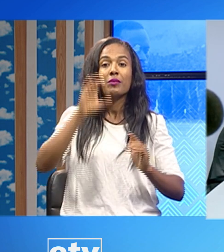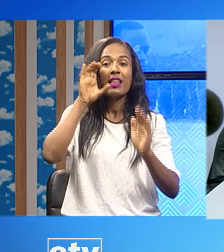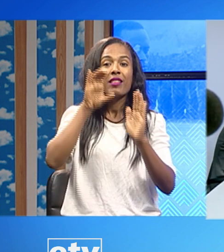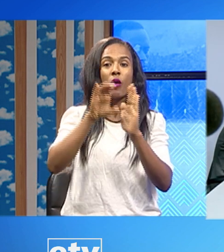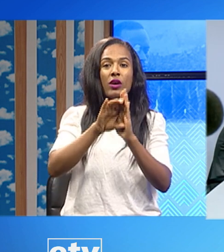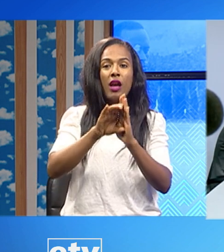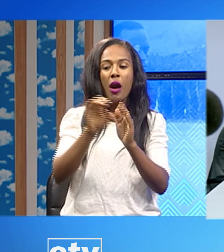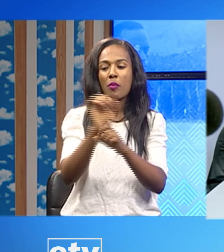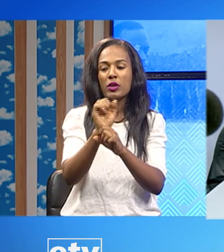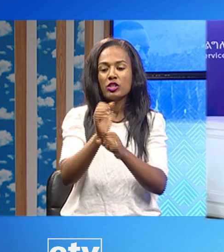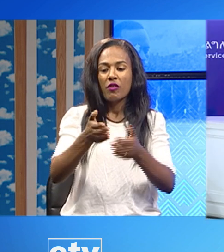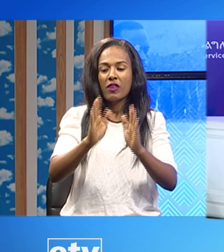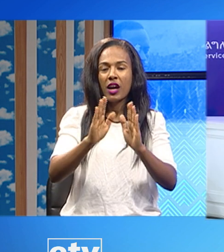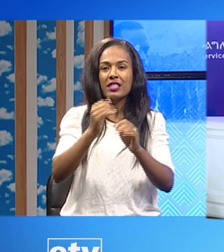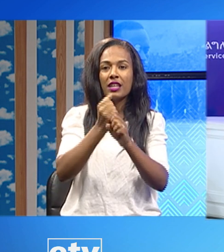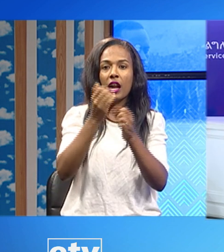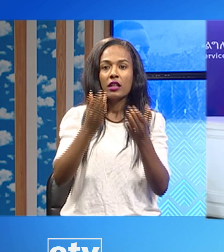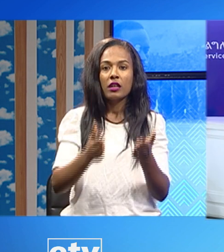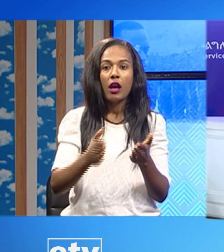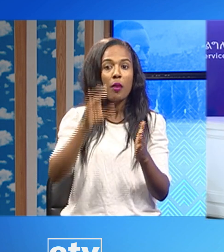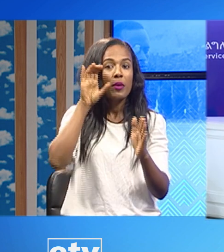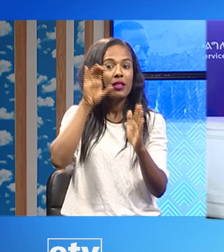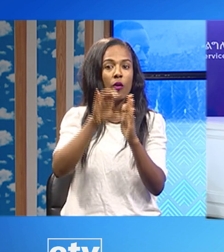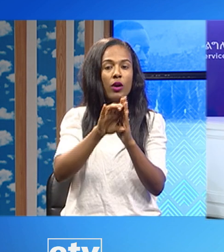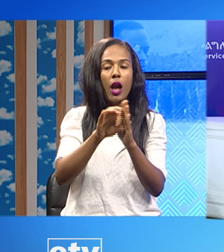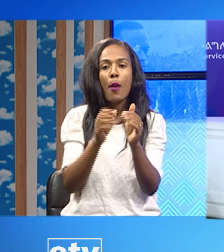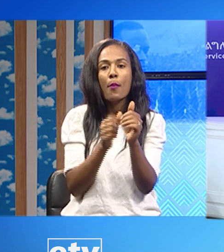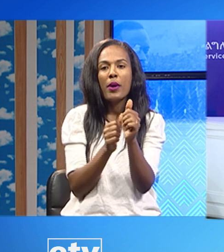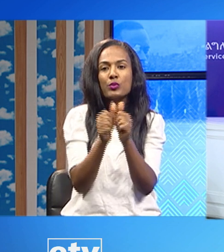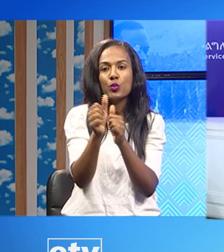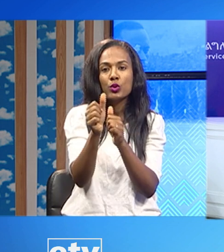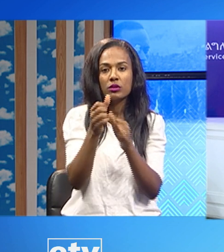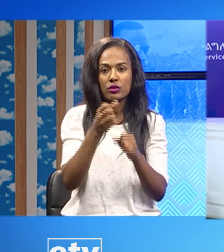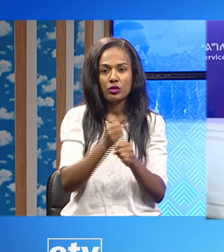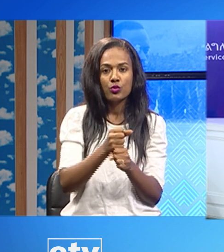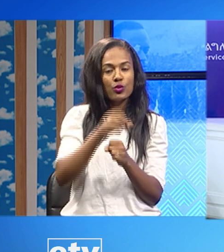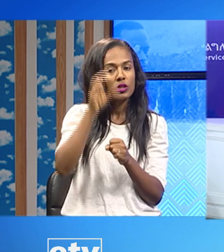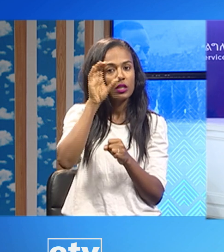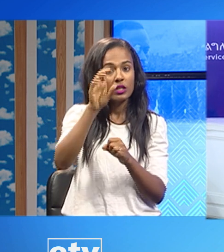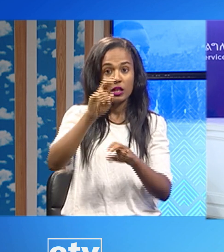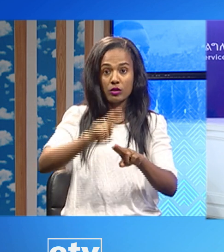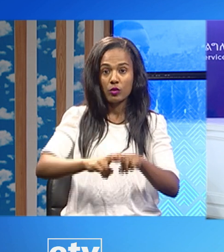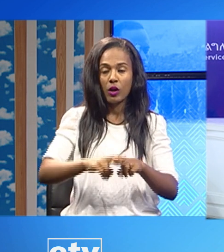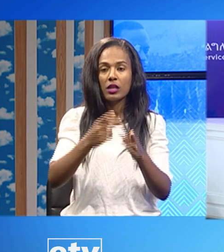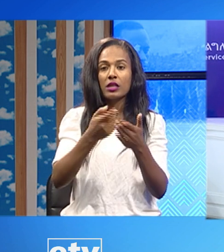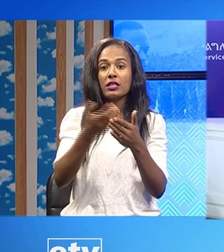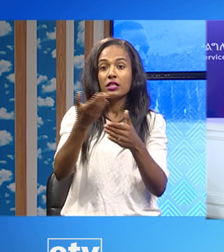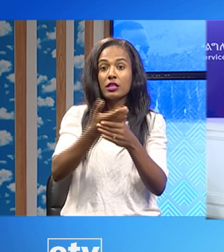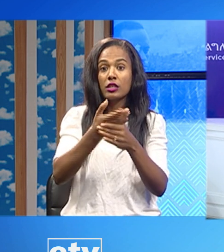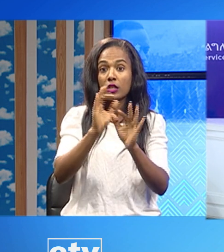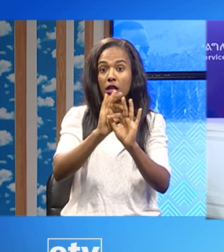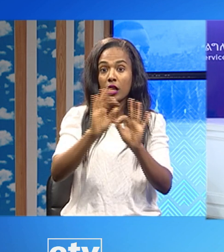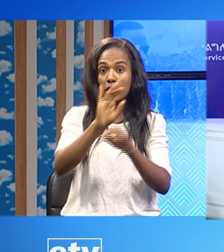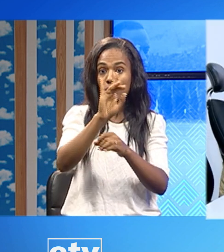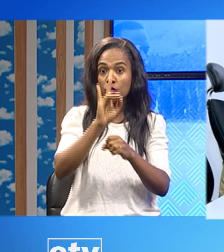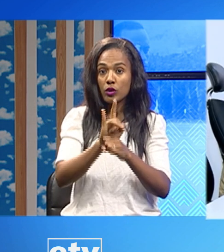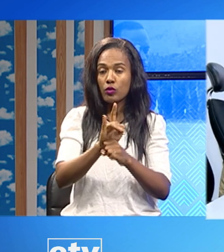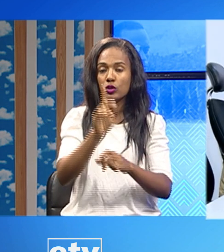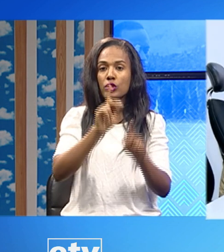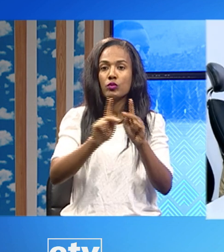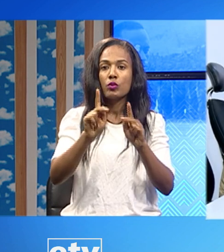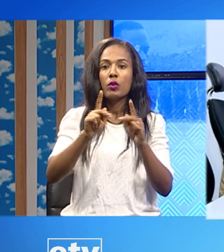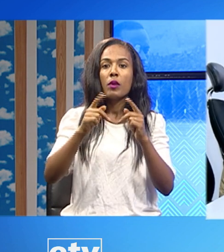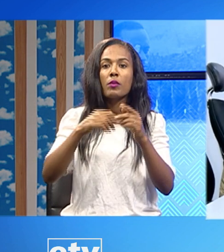ፈቃድ ወይም የሰራተኛ መታወቂያ እንዲሁም ፓስፖርት እንዲይዙ ግዴታ የተጣለ ሲሆን እነዚህ ሰነዶች የሌሏቸው ዜጎችም እዙ